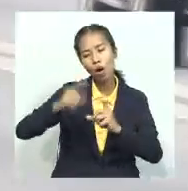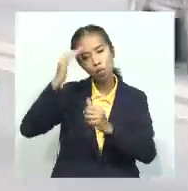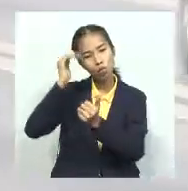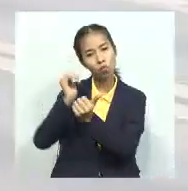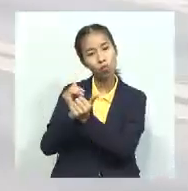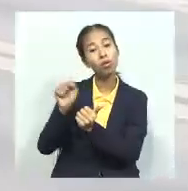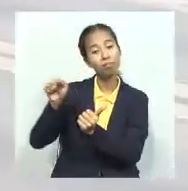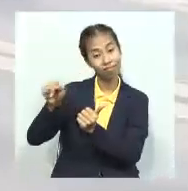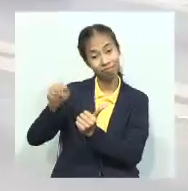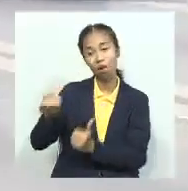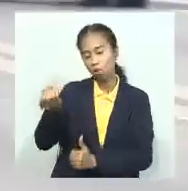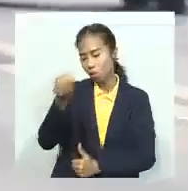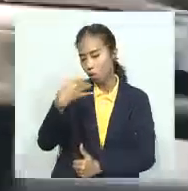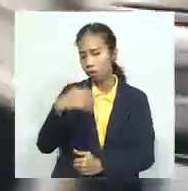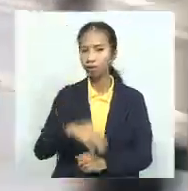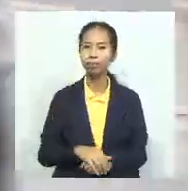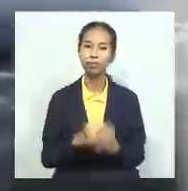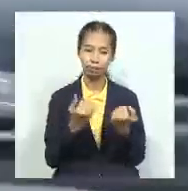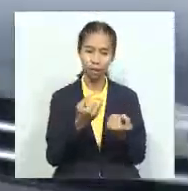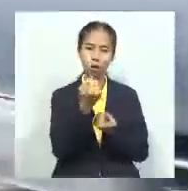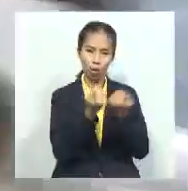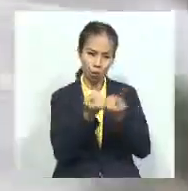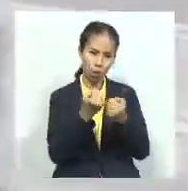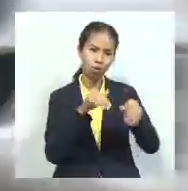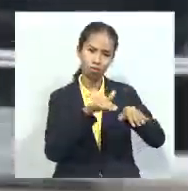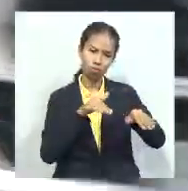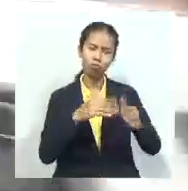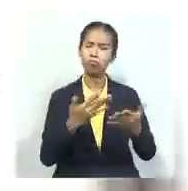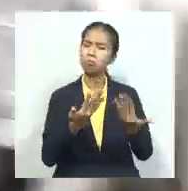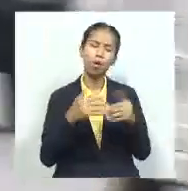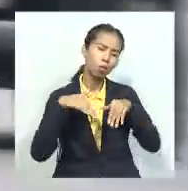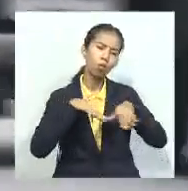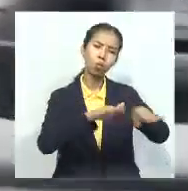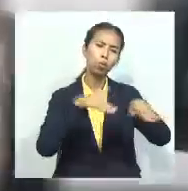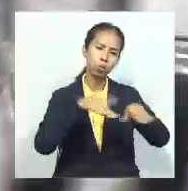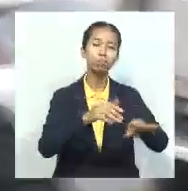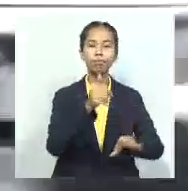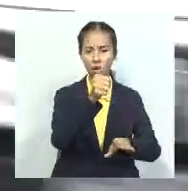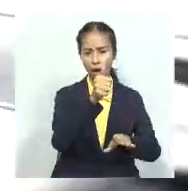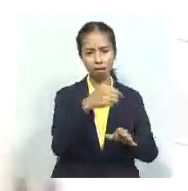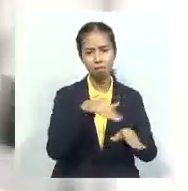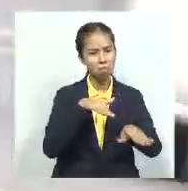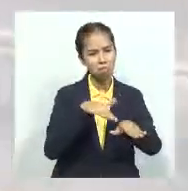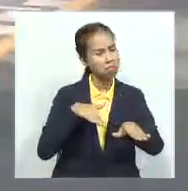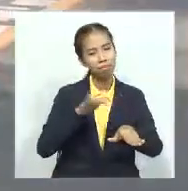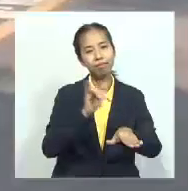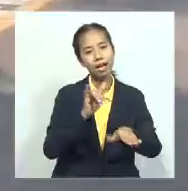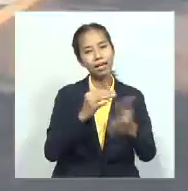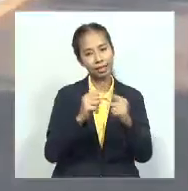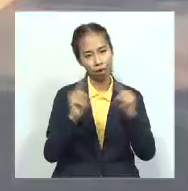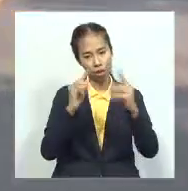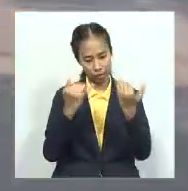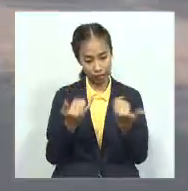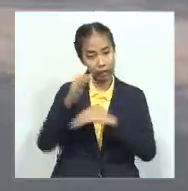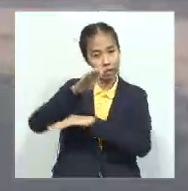ขวงทางหลวงบางปะอินก็บอกกับเราว่าปริมาณรถขณะนี้ยังคงคล่องตัวไม่หนาแน่นซึ่งคาดว่าในช่วงเย็นวันนี้จะมีปริมาณร